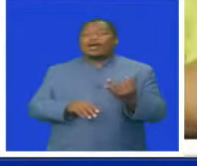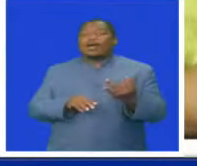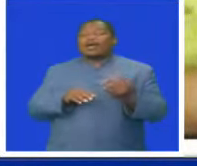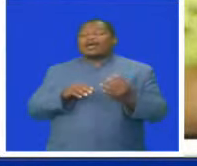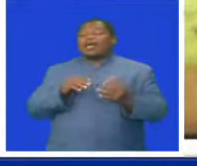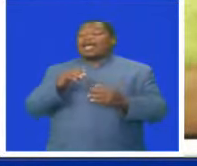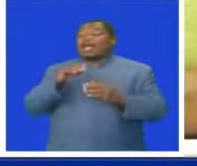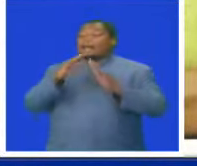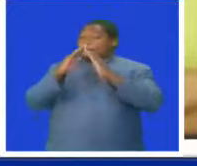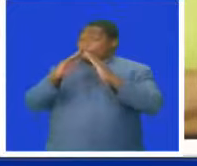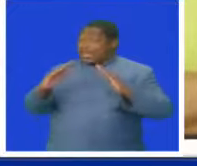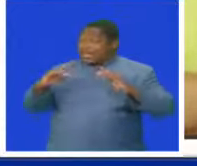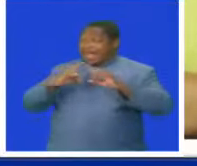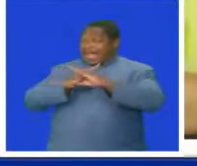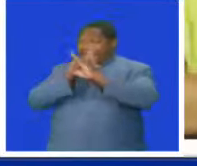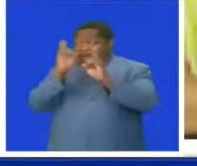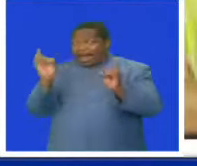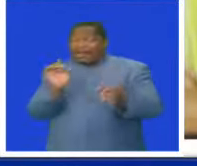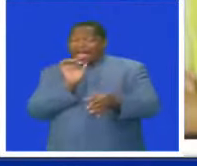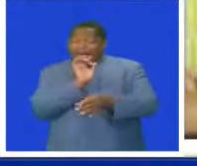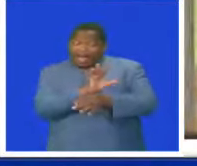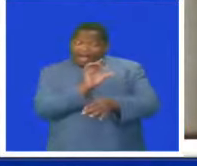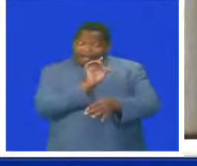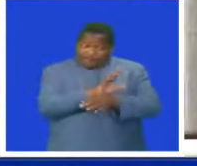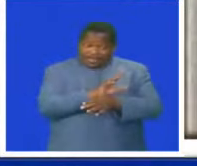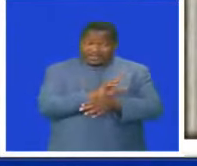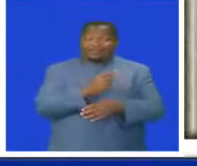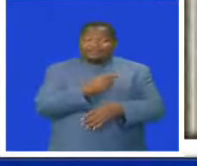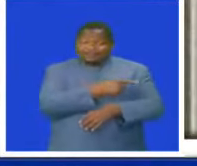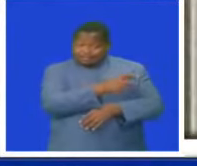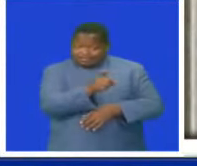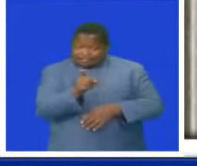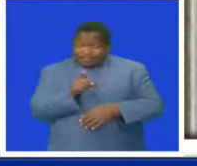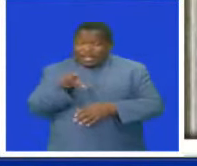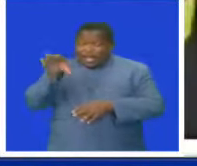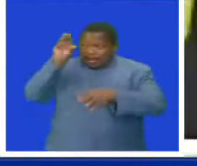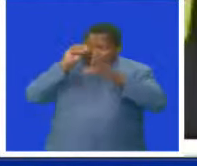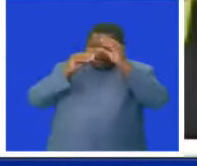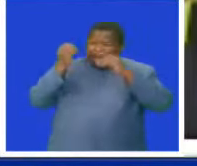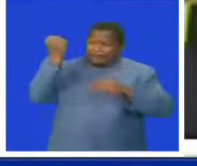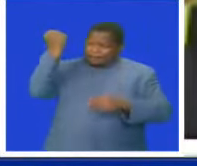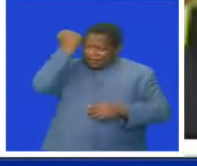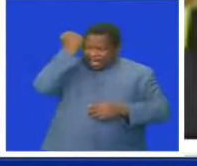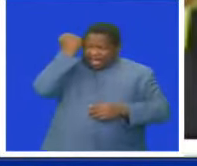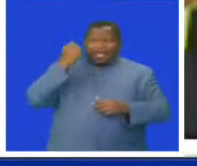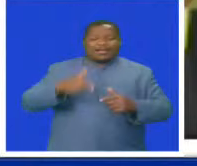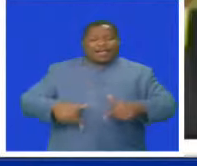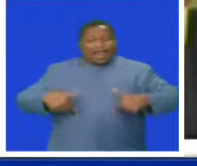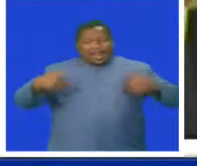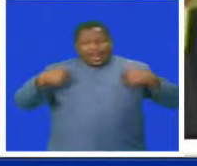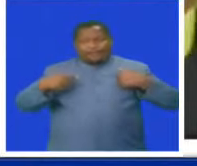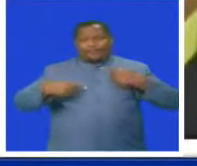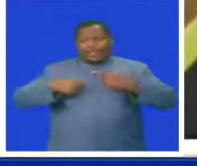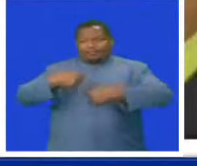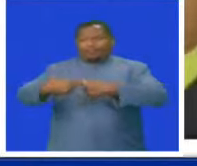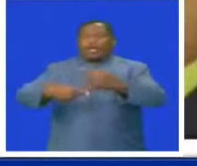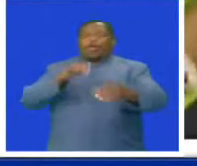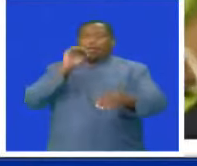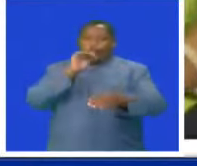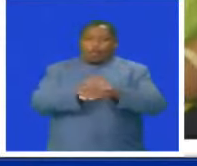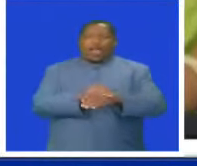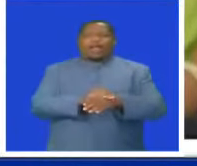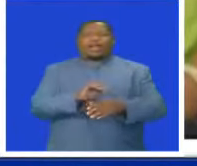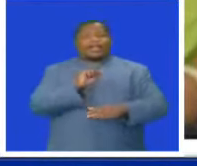litiko letempilo lelitakugcizelela ukuthi usaphila nayo HIV wenda kanjani. Live la kangwane selineminyaka